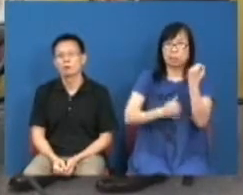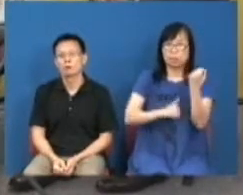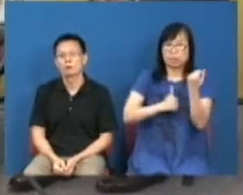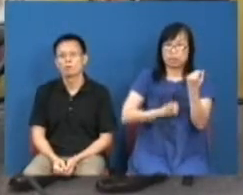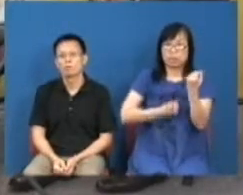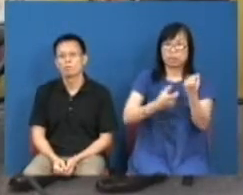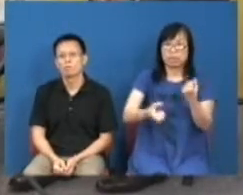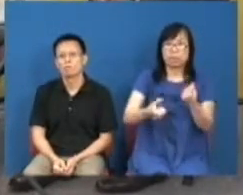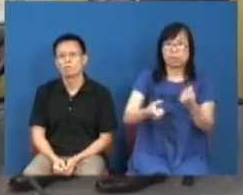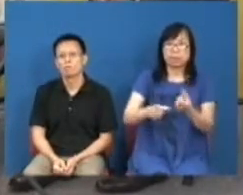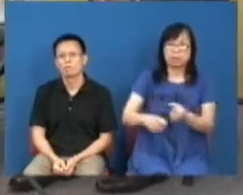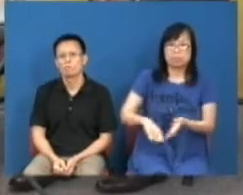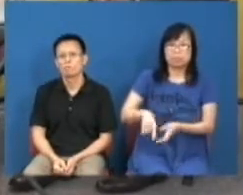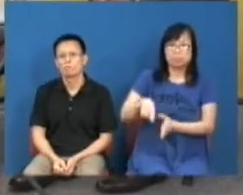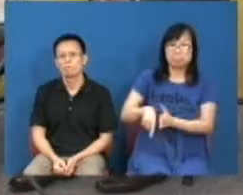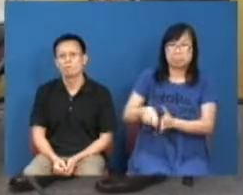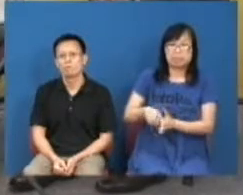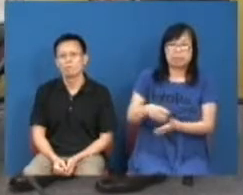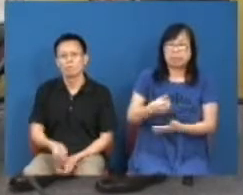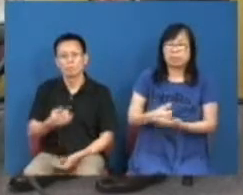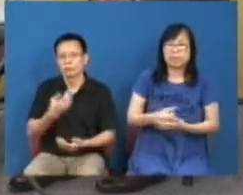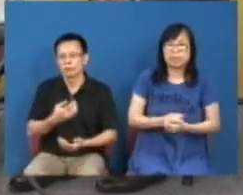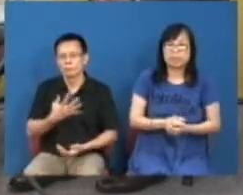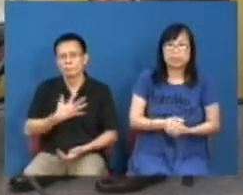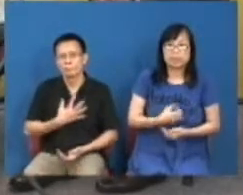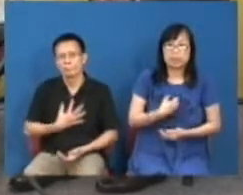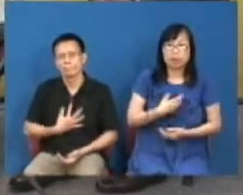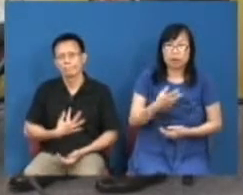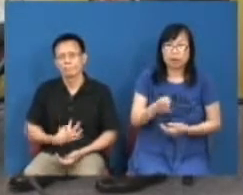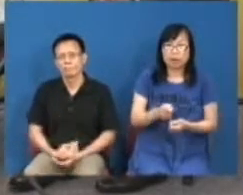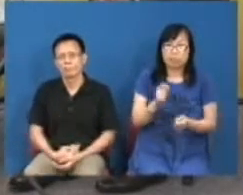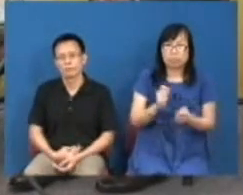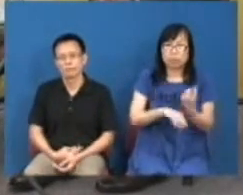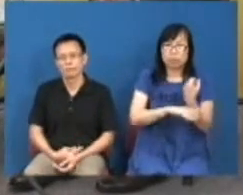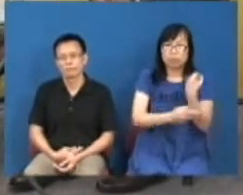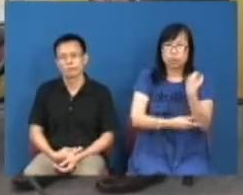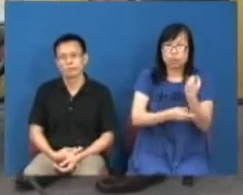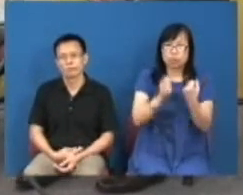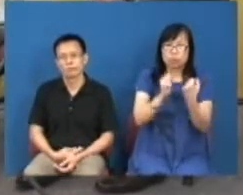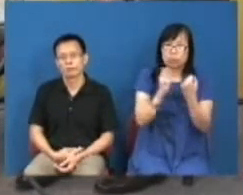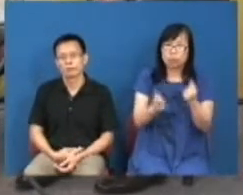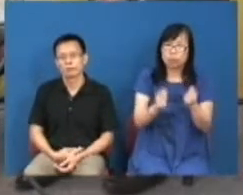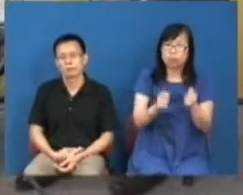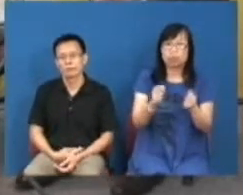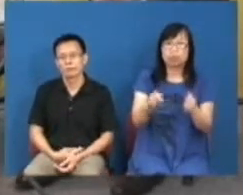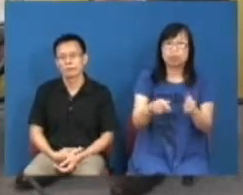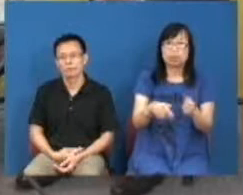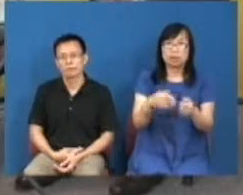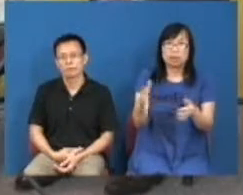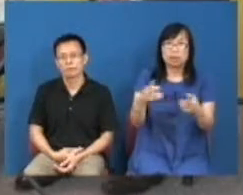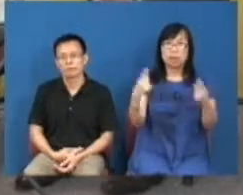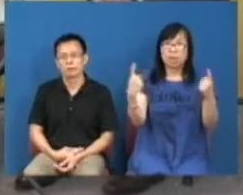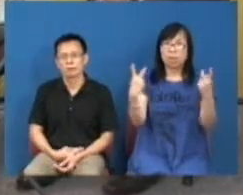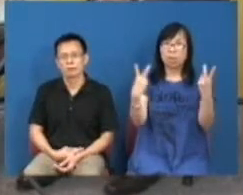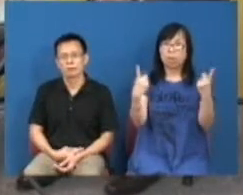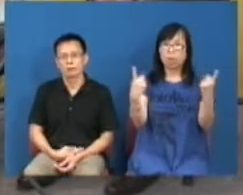本就會令到佢哋唏噓啦，一定 唏噓㗎， 係啊，就可能打完都係得不償失。兩家咧，即係兩